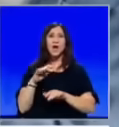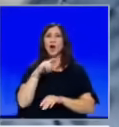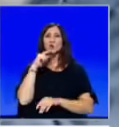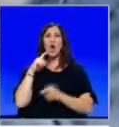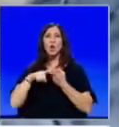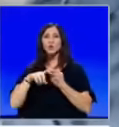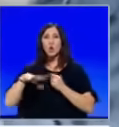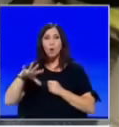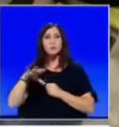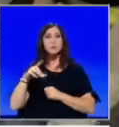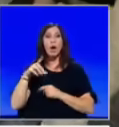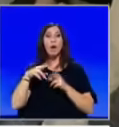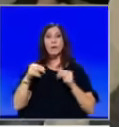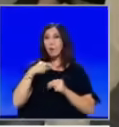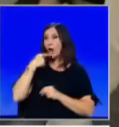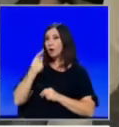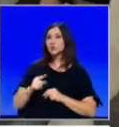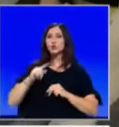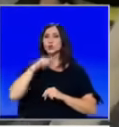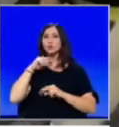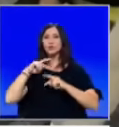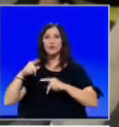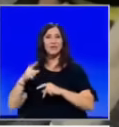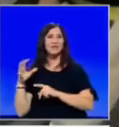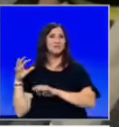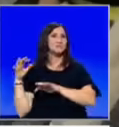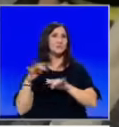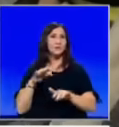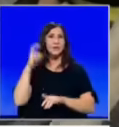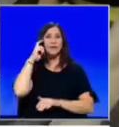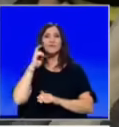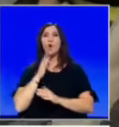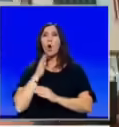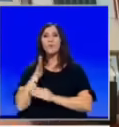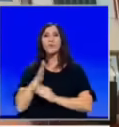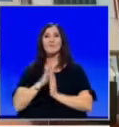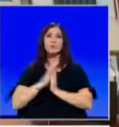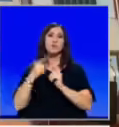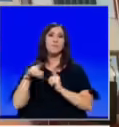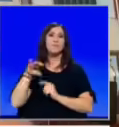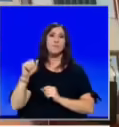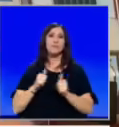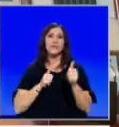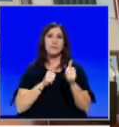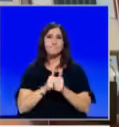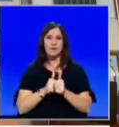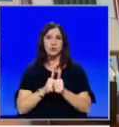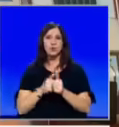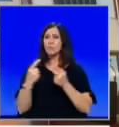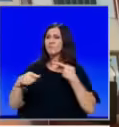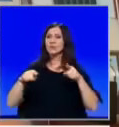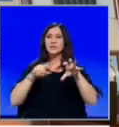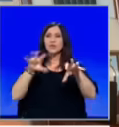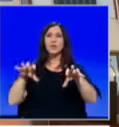днес заяви, че Русия ще отговори на тази офанзива. Киев отправи призив към европейските си партньори. В